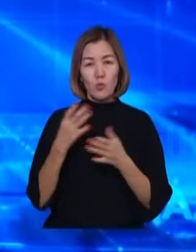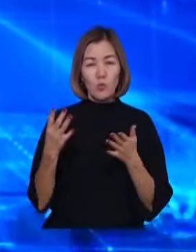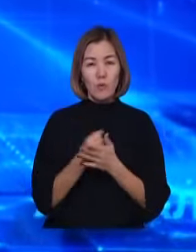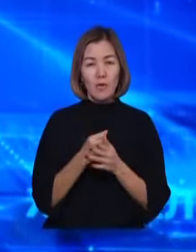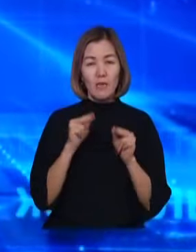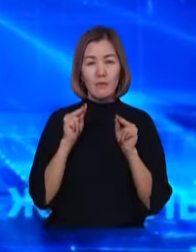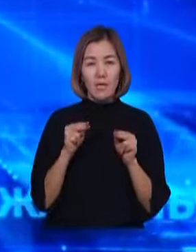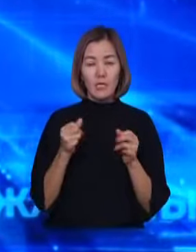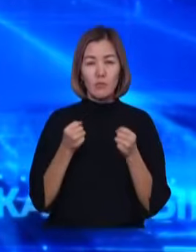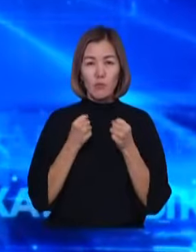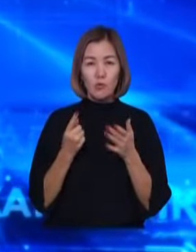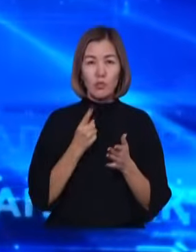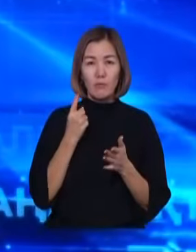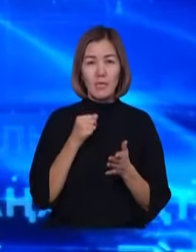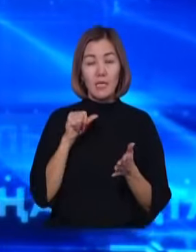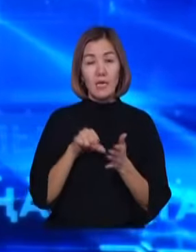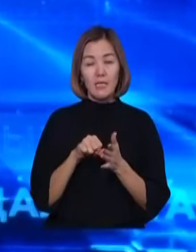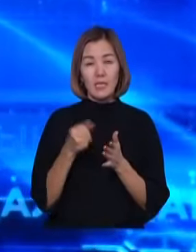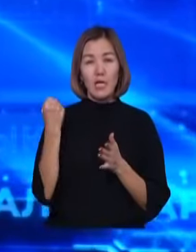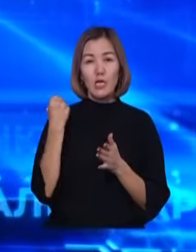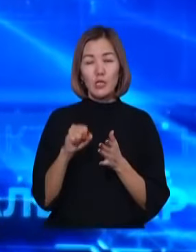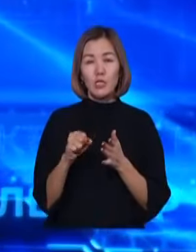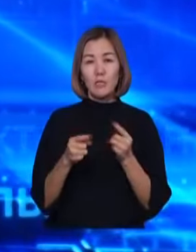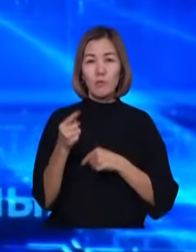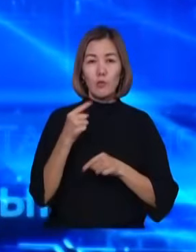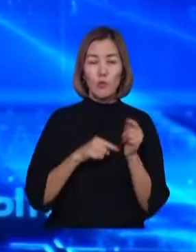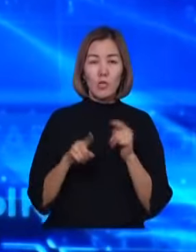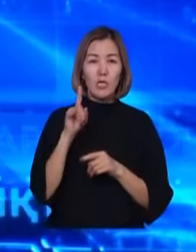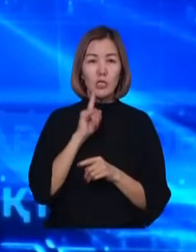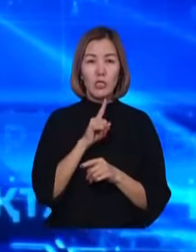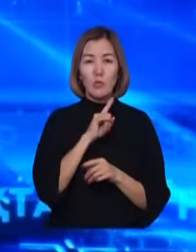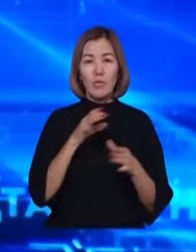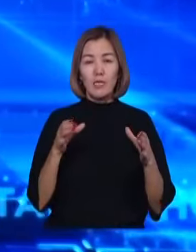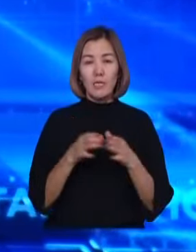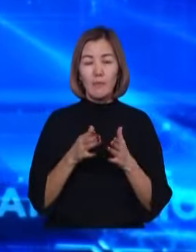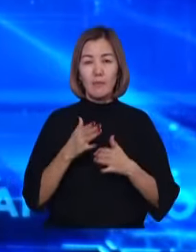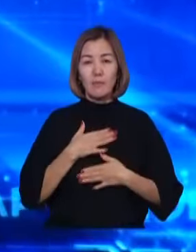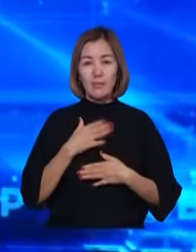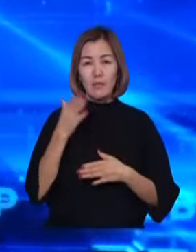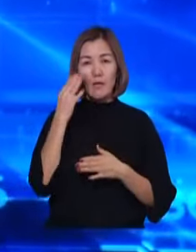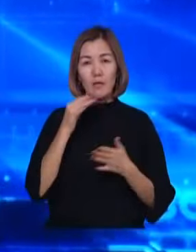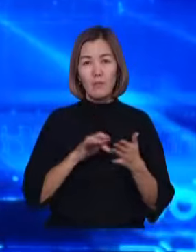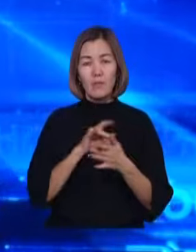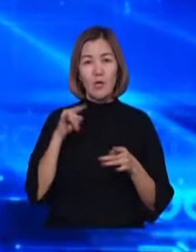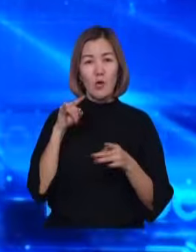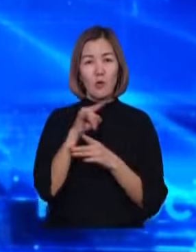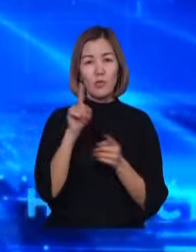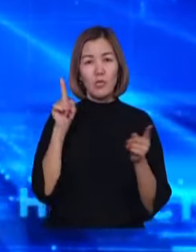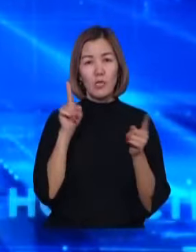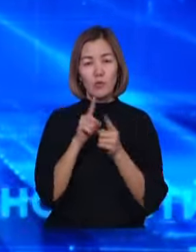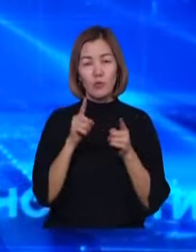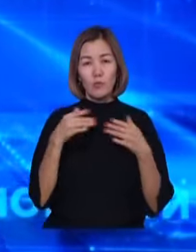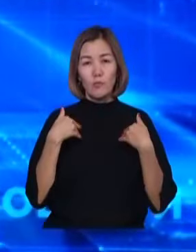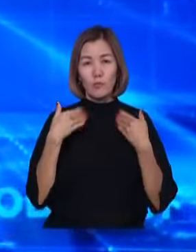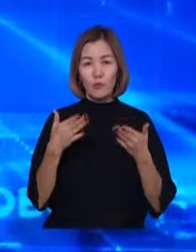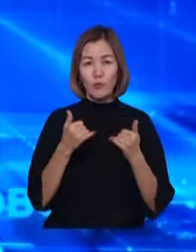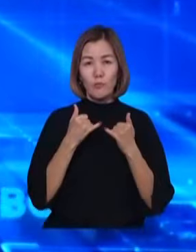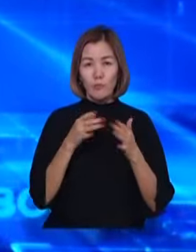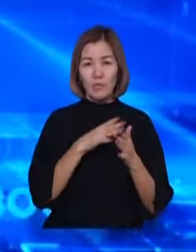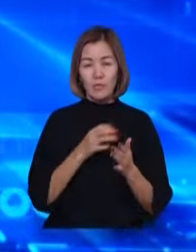нағыз спорт шеберлері қатысты. Жеңіспен оралған Жетісу әйелдер командасын жерлестеріміз Алматы қаласының әуежайынан сән салтанатымен күтіп